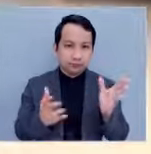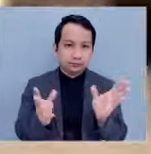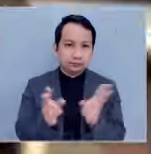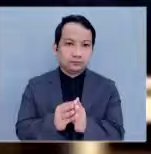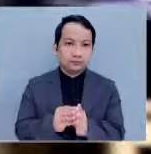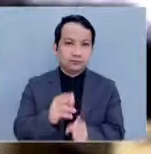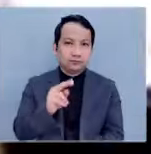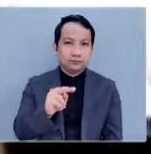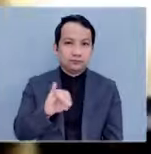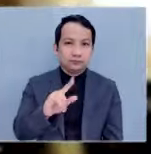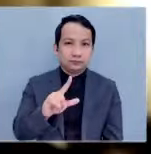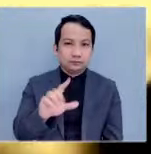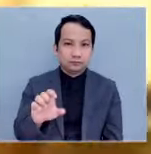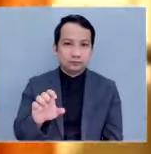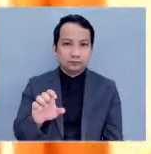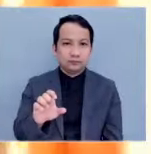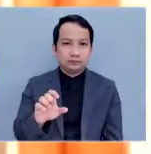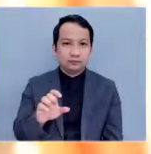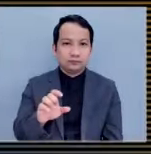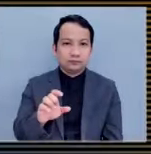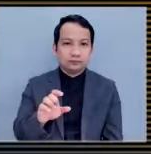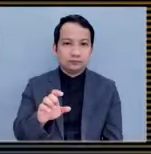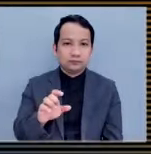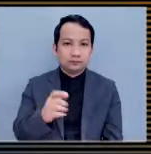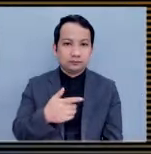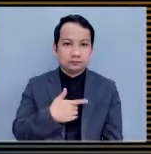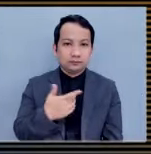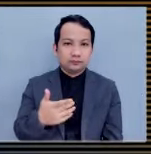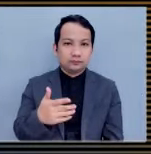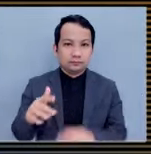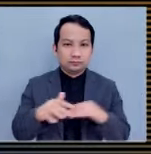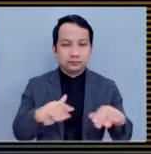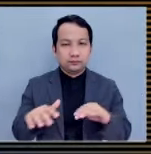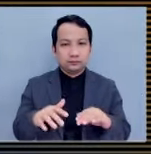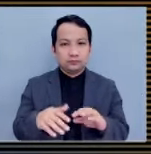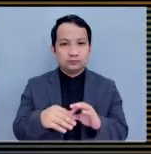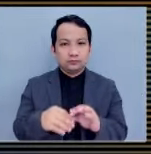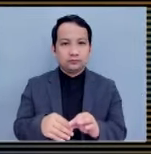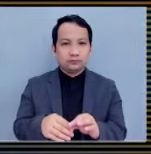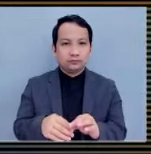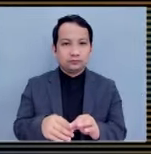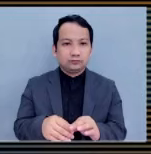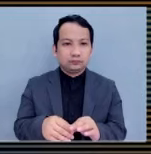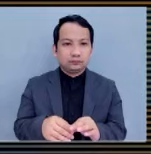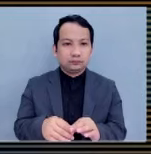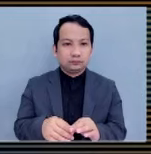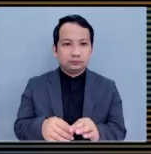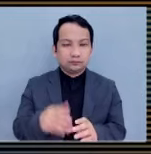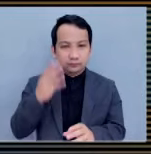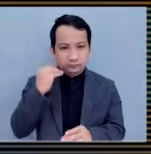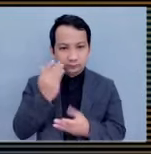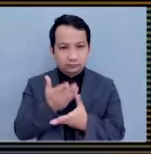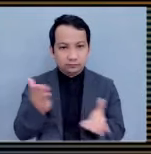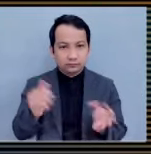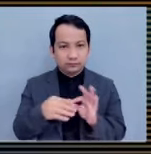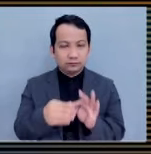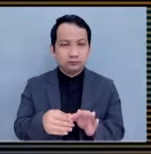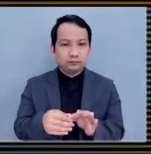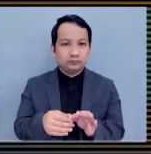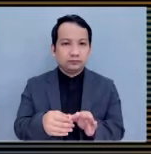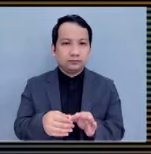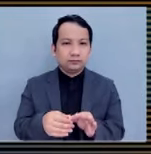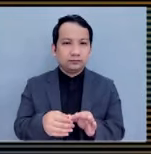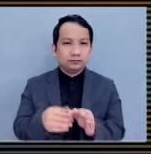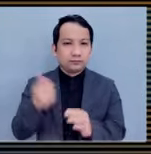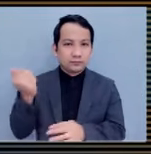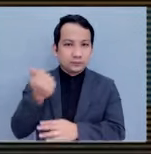sa kama sa labis na takot. Naglindol siya ng maliit. Tapos, mga ilang minutes siguro, nag-alarm yung emergency alert